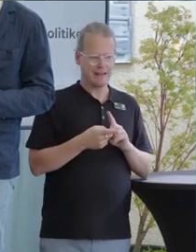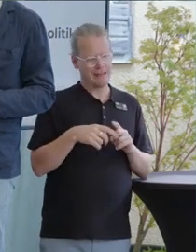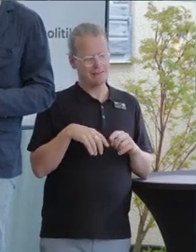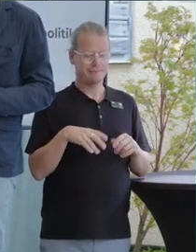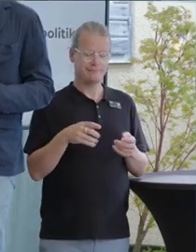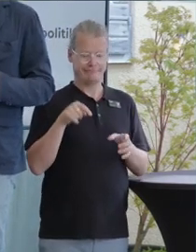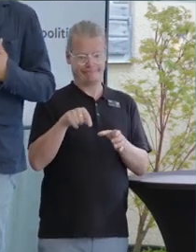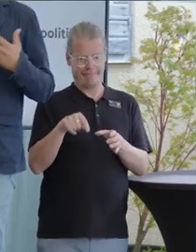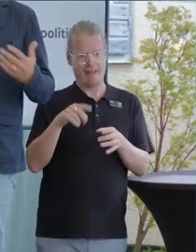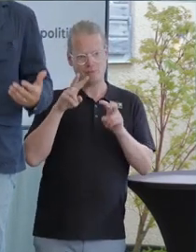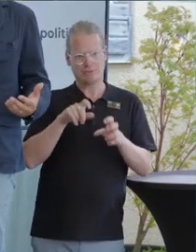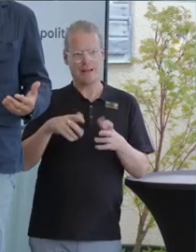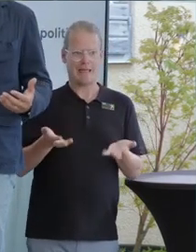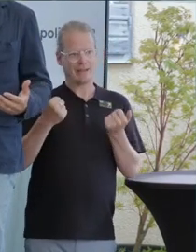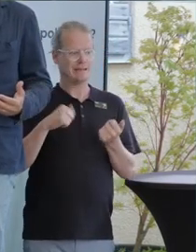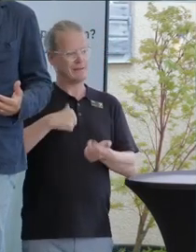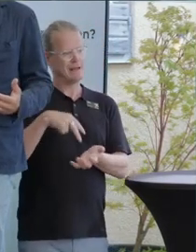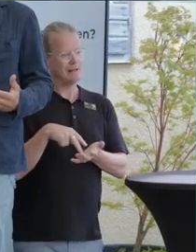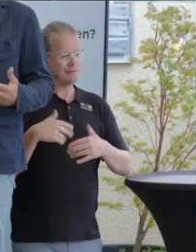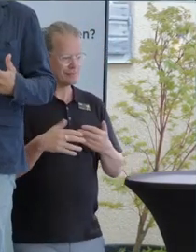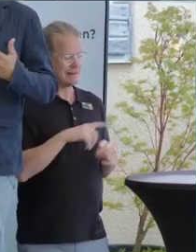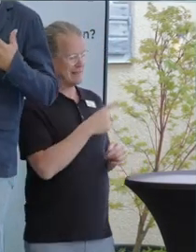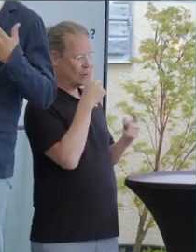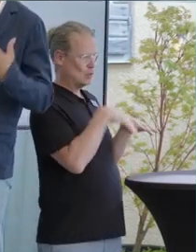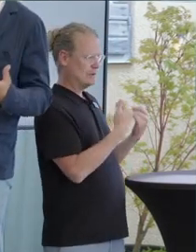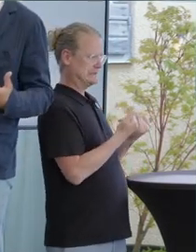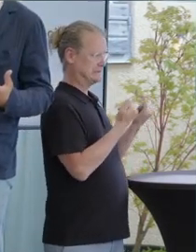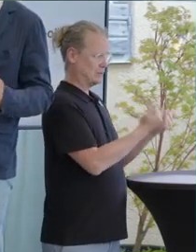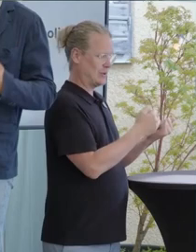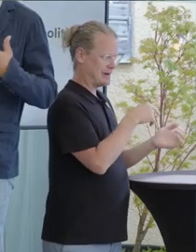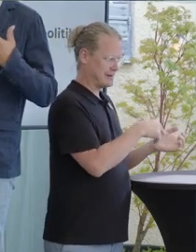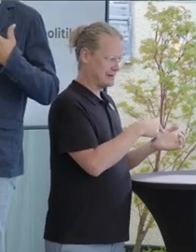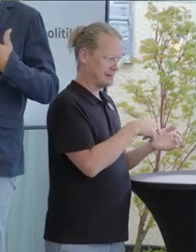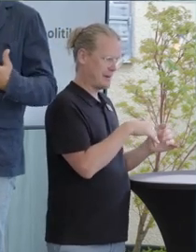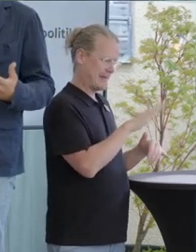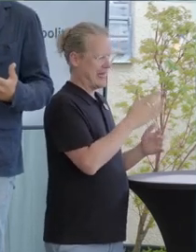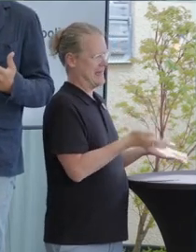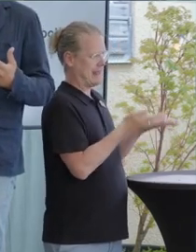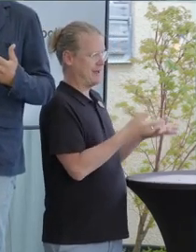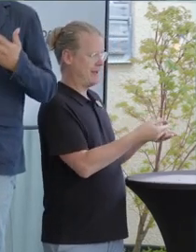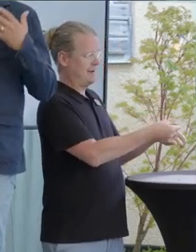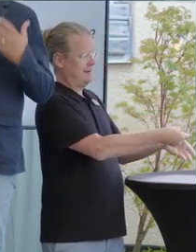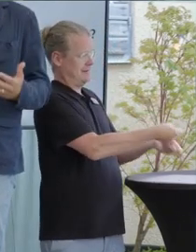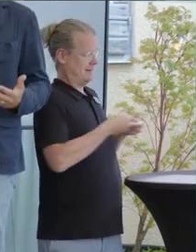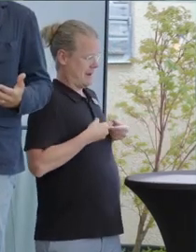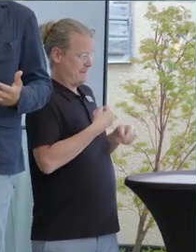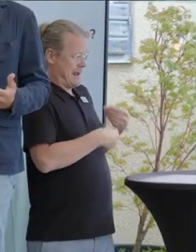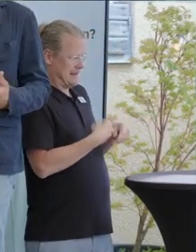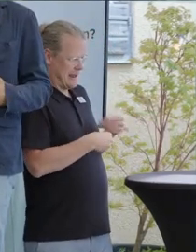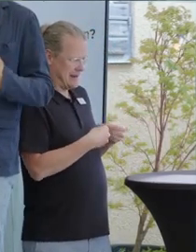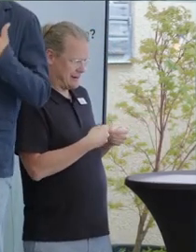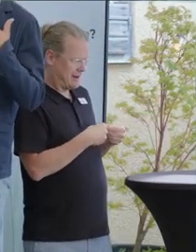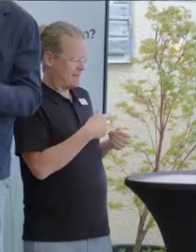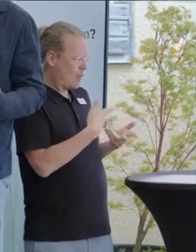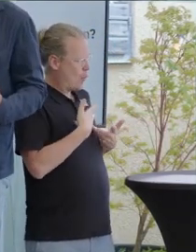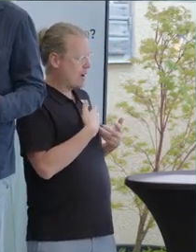kulturarvsinstitutionerna, så att vi lättare får tillgång till forskningsdata. Det vill säga i praktiken ger lärosätena någon form